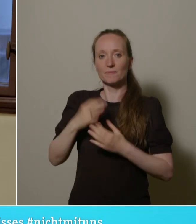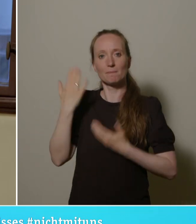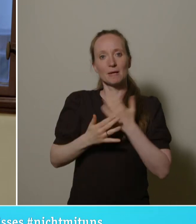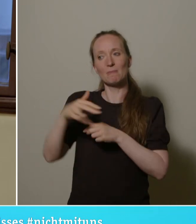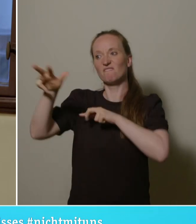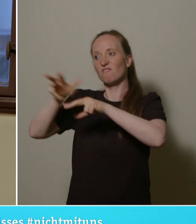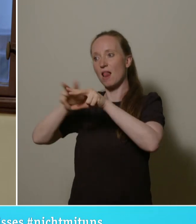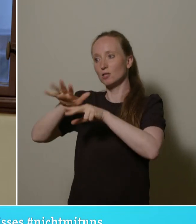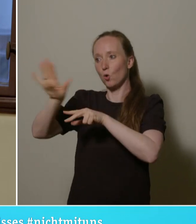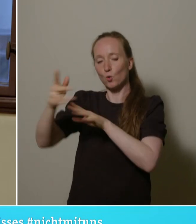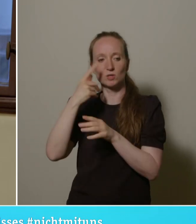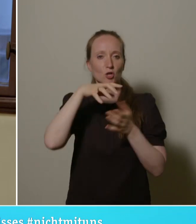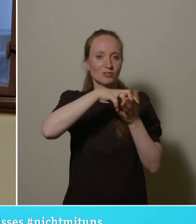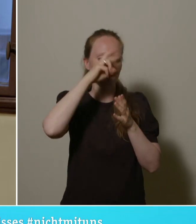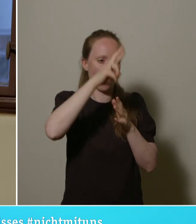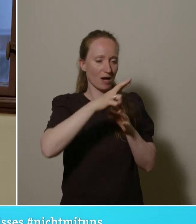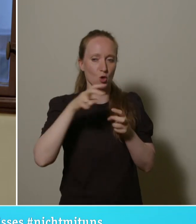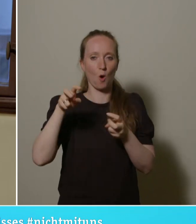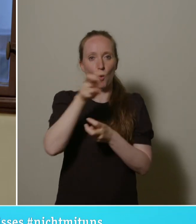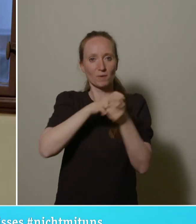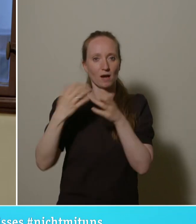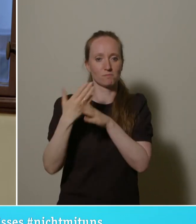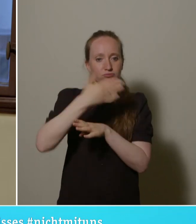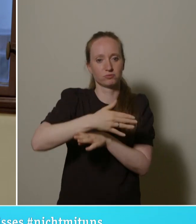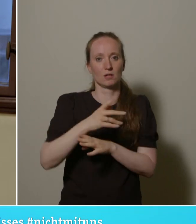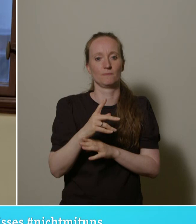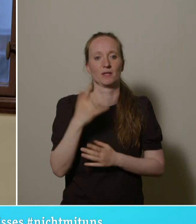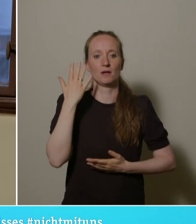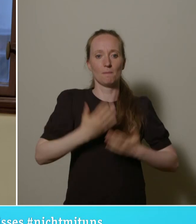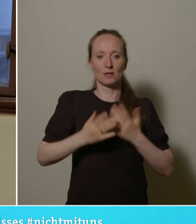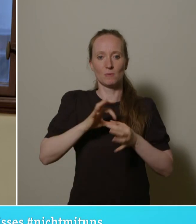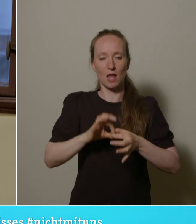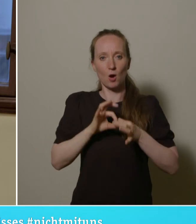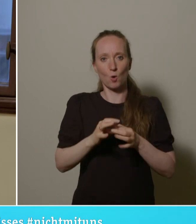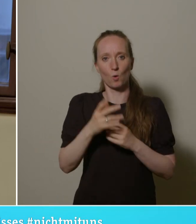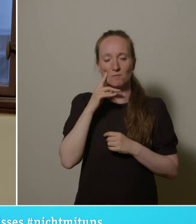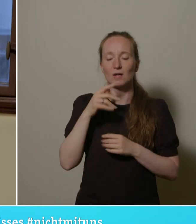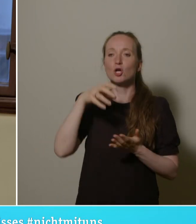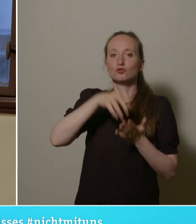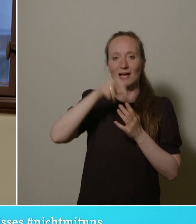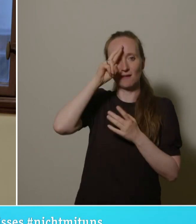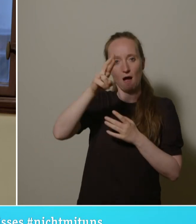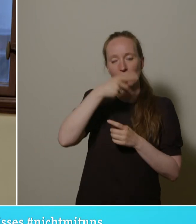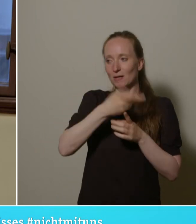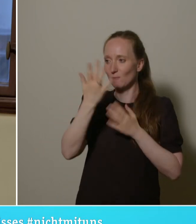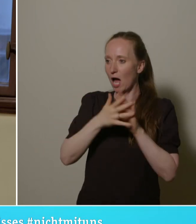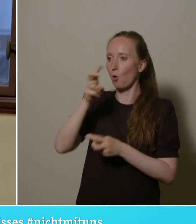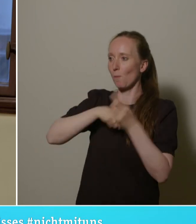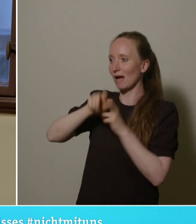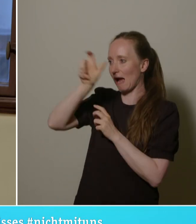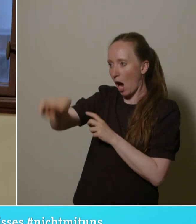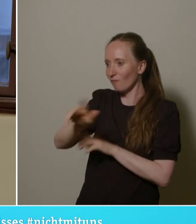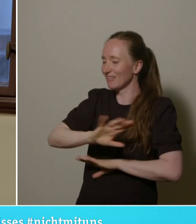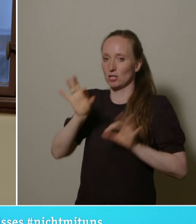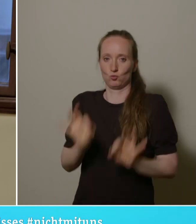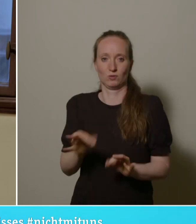Stadträten umgeht. Und ich muss es ehrlich sagen, auch Stadträte sind manchmal nicht ganz fein der Verwaltung gegenüber. Und das tut diesem Haus nicht gut. Da wünsche ich mir einen anderen Umgang.